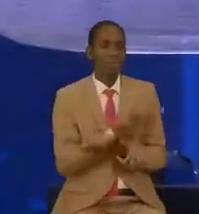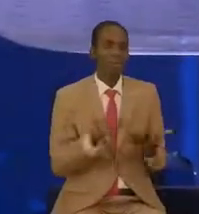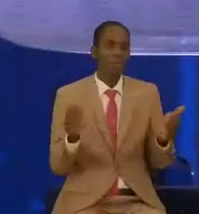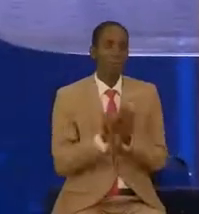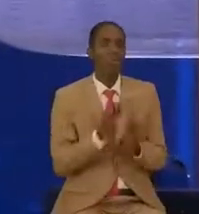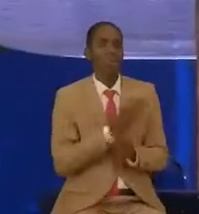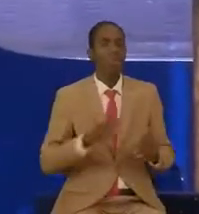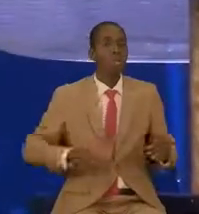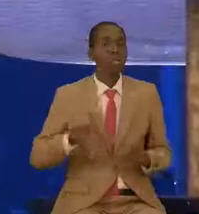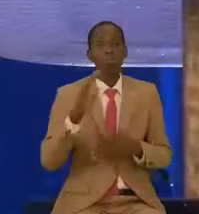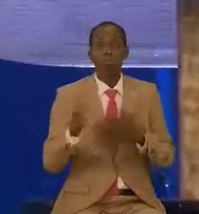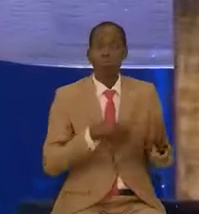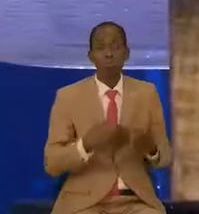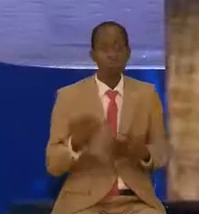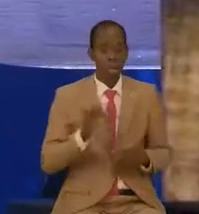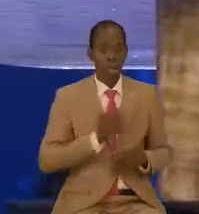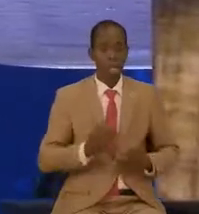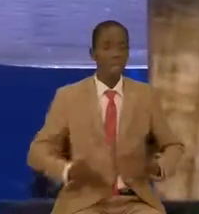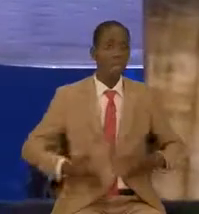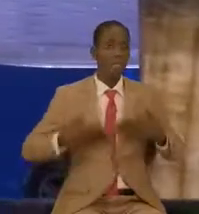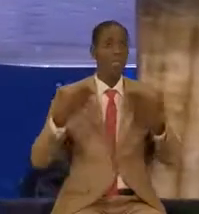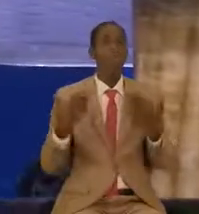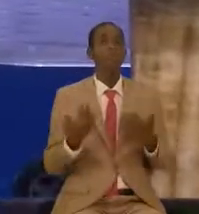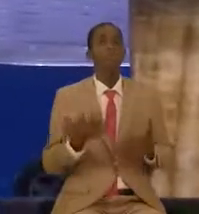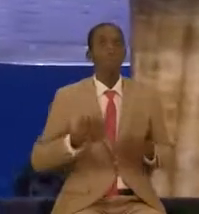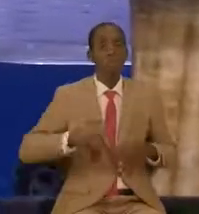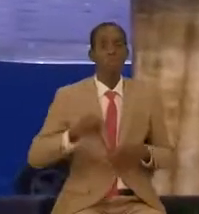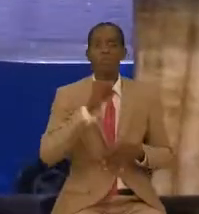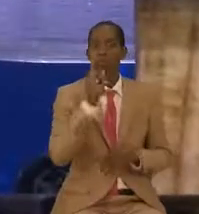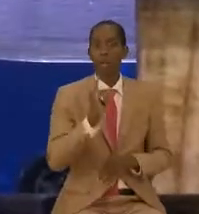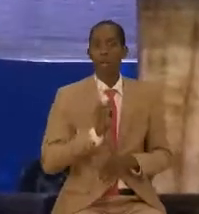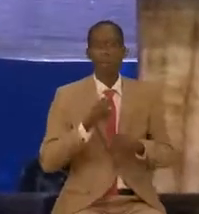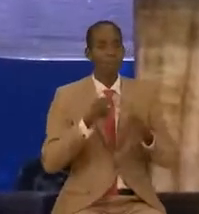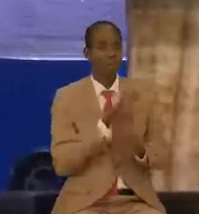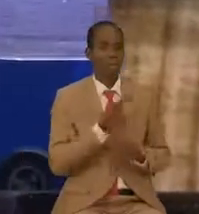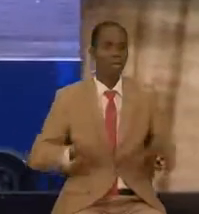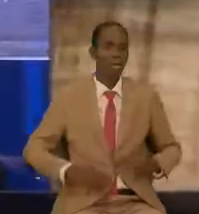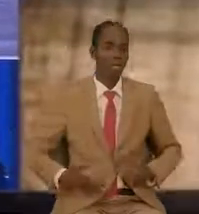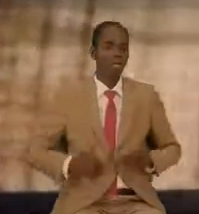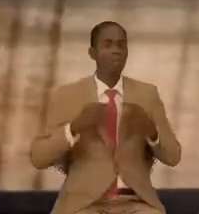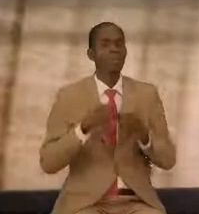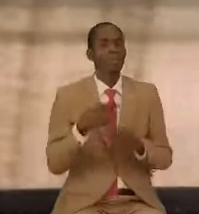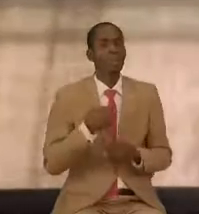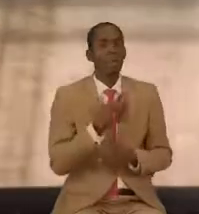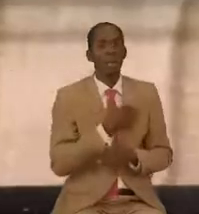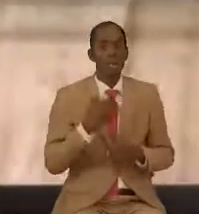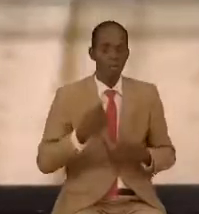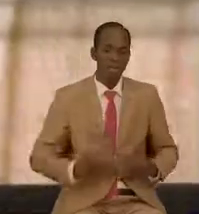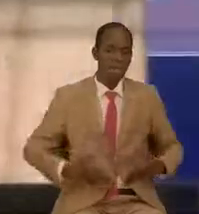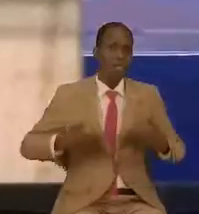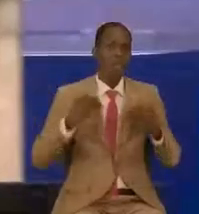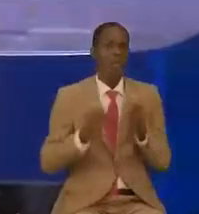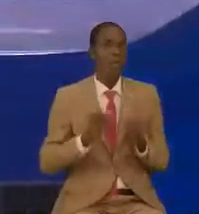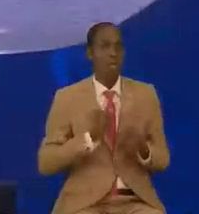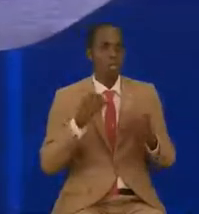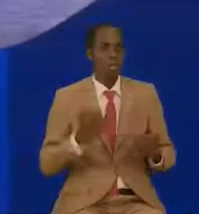Christ et si je vis, ce n'est plus moi qui vis, c'est Christ qui vit en moi.